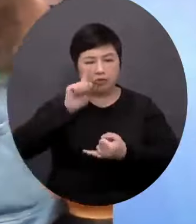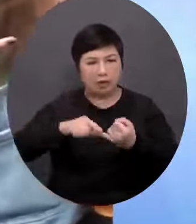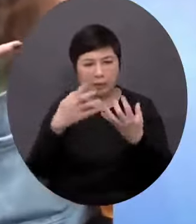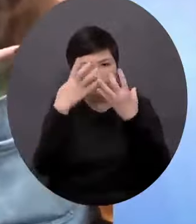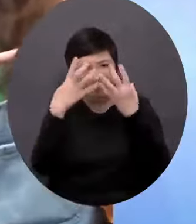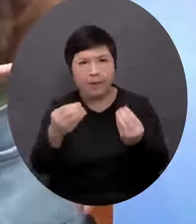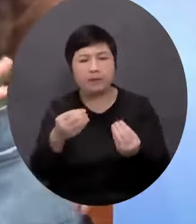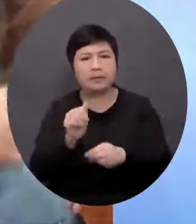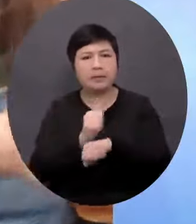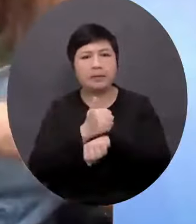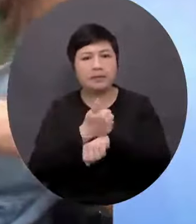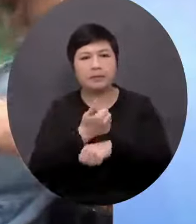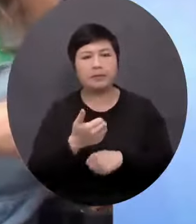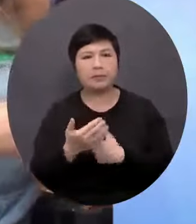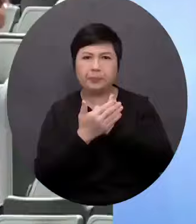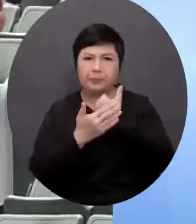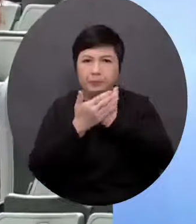会。